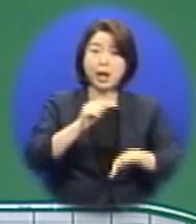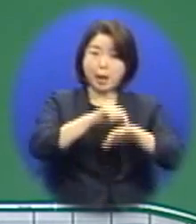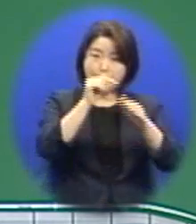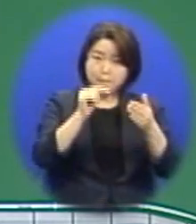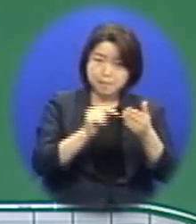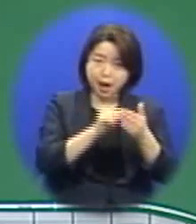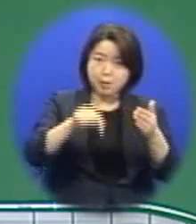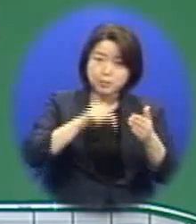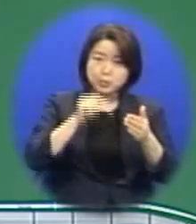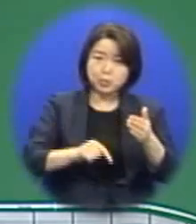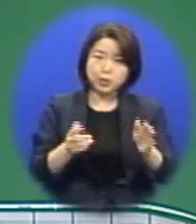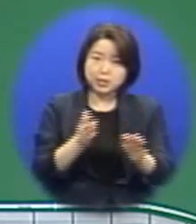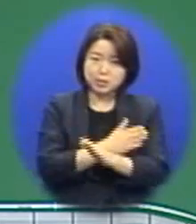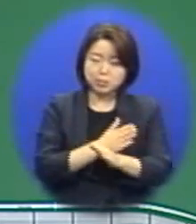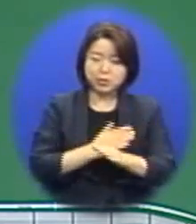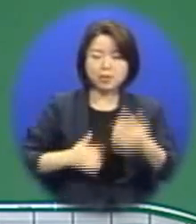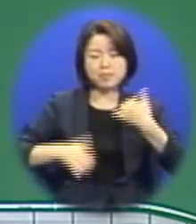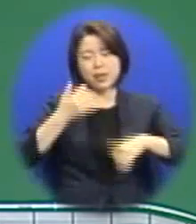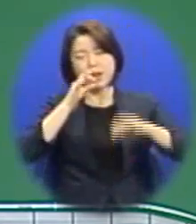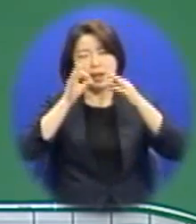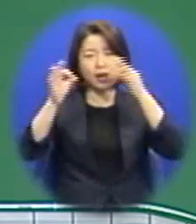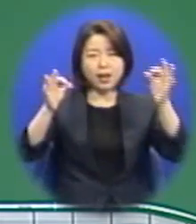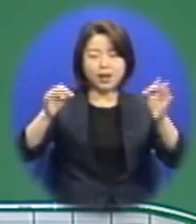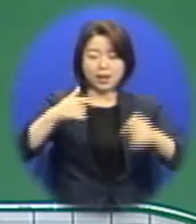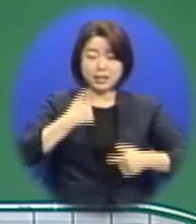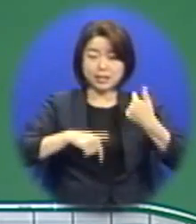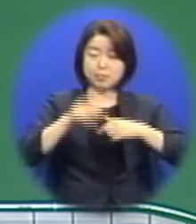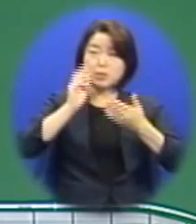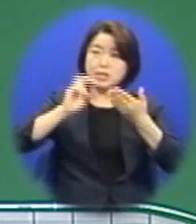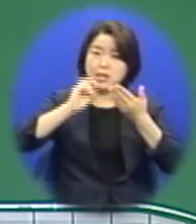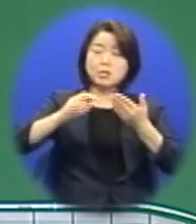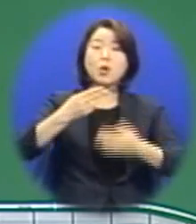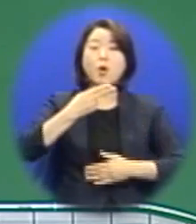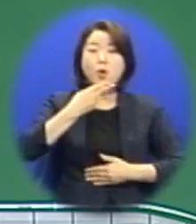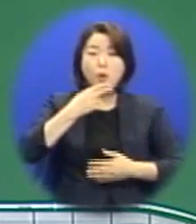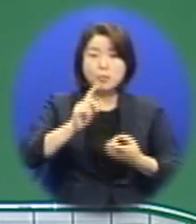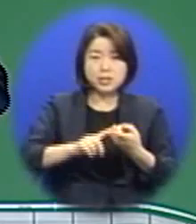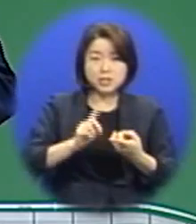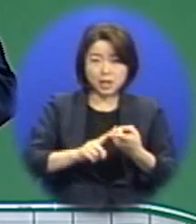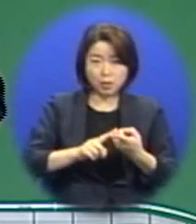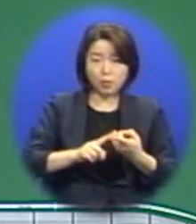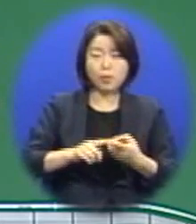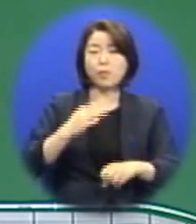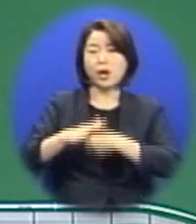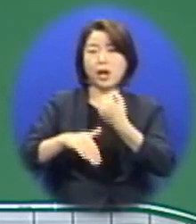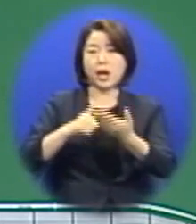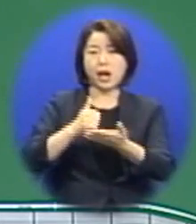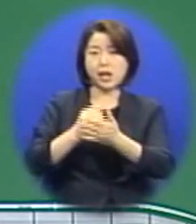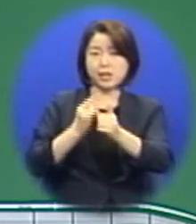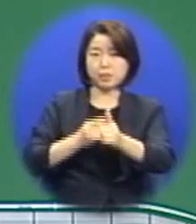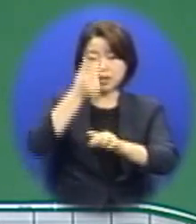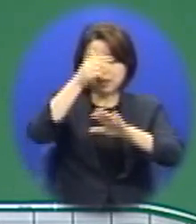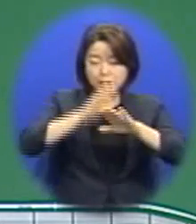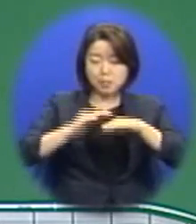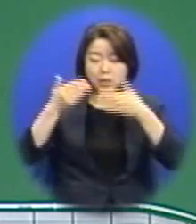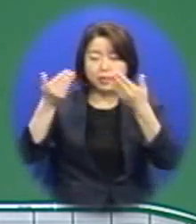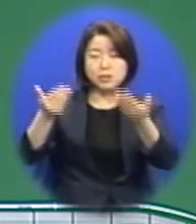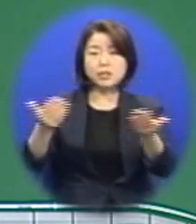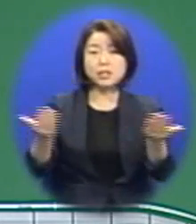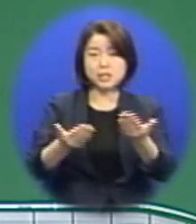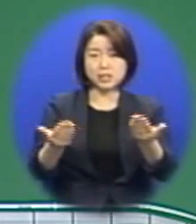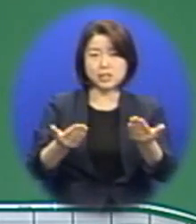마음으로 환호성을 지르고 기쁨의 찬송이 없는 상태에서 하나님께 예배 드리는 일이 우리에게는